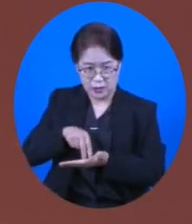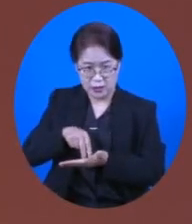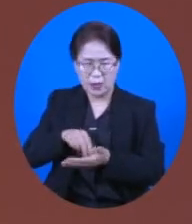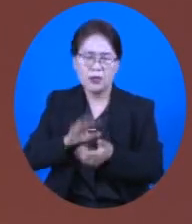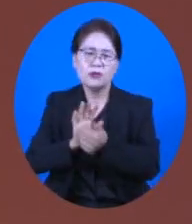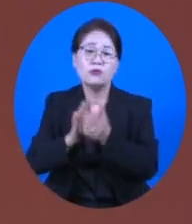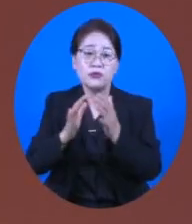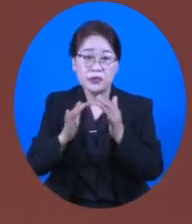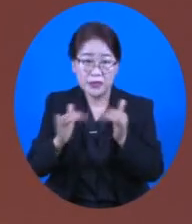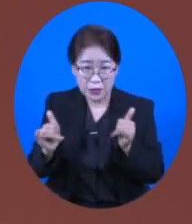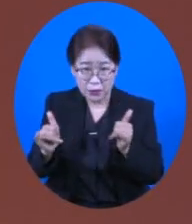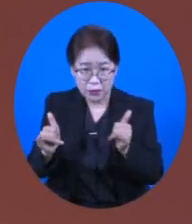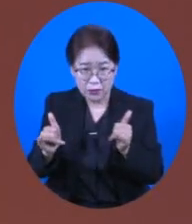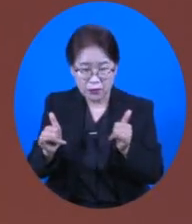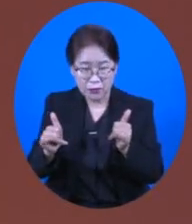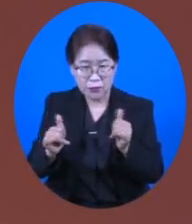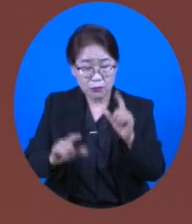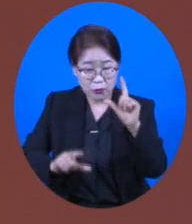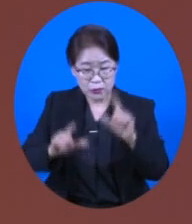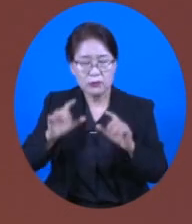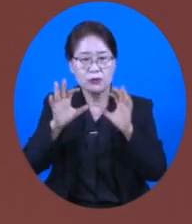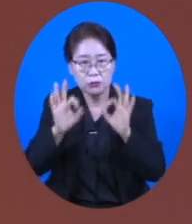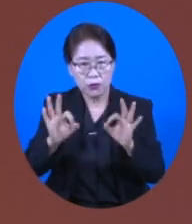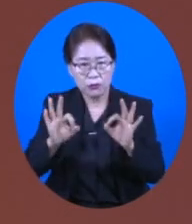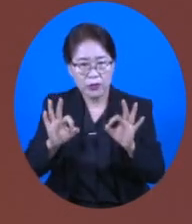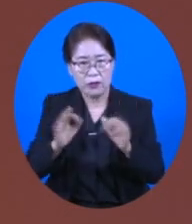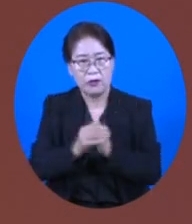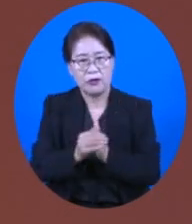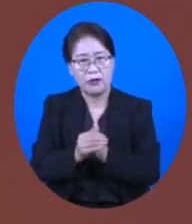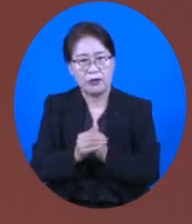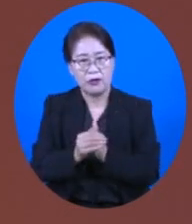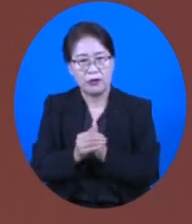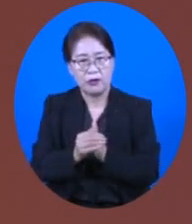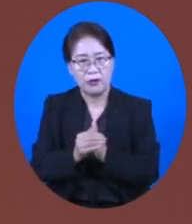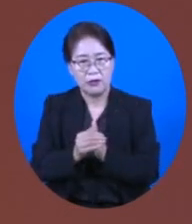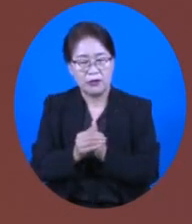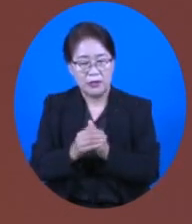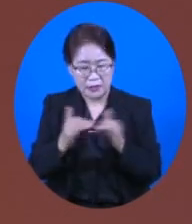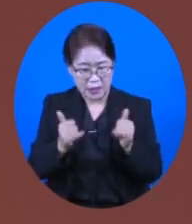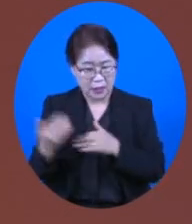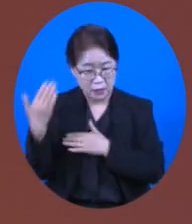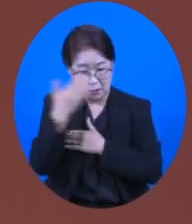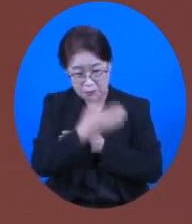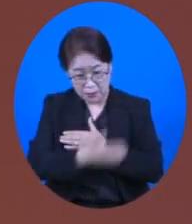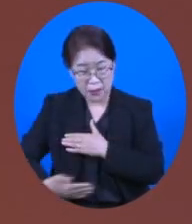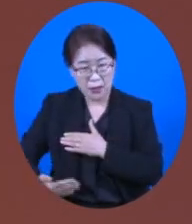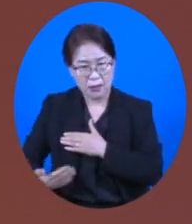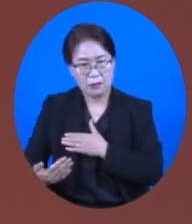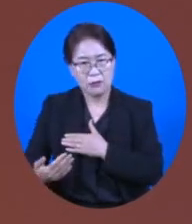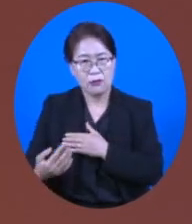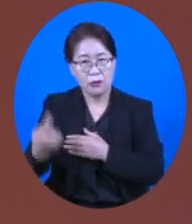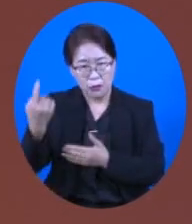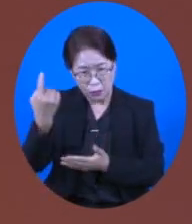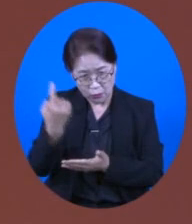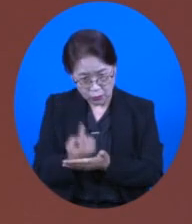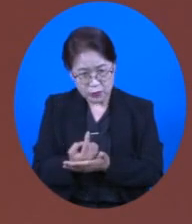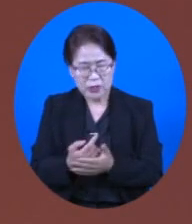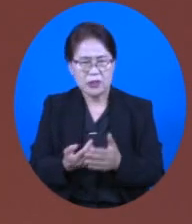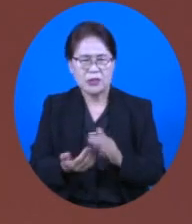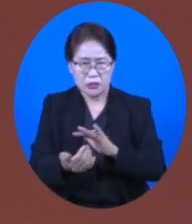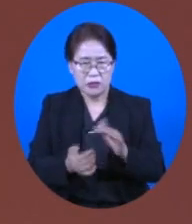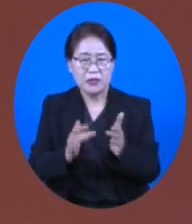자, 이것을 보게 되면 성육신 하기 전에 예수 그리스도가 아닐까라고 학자들은 주장을